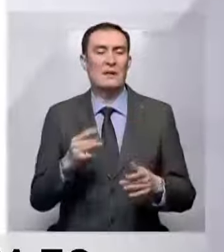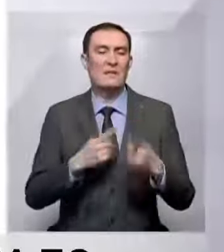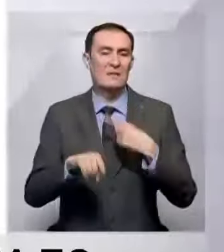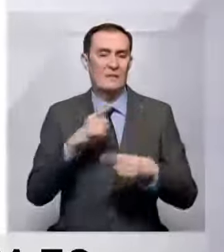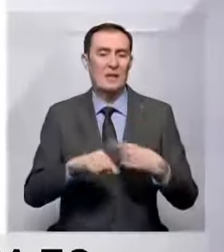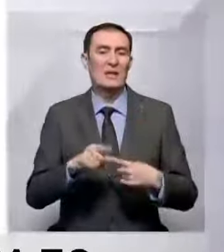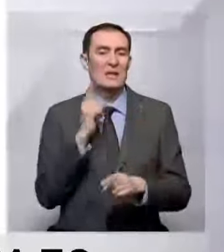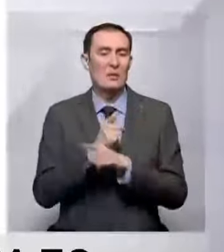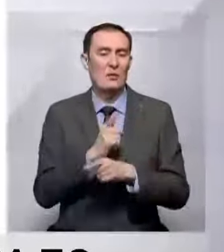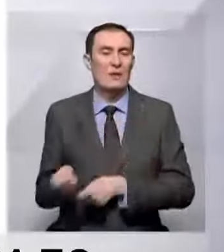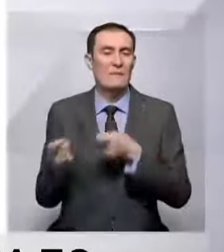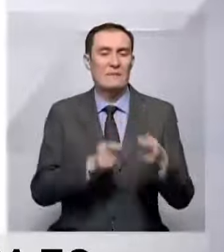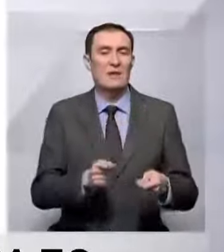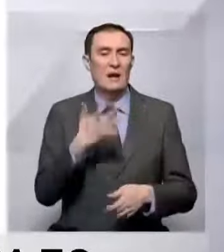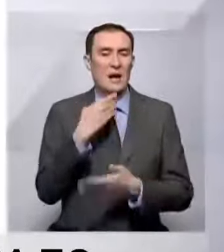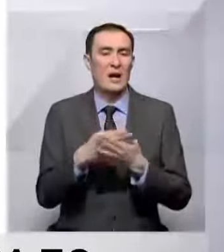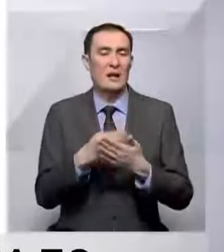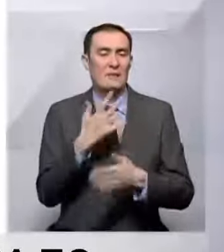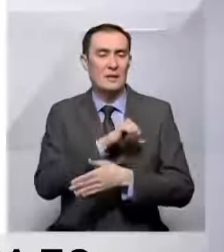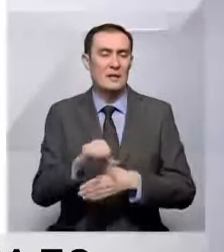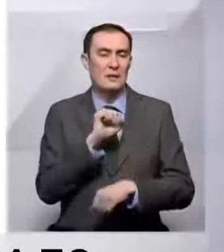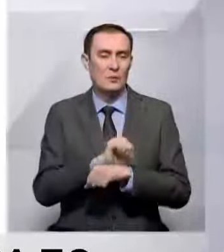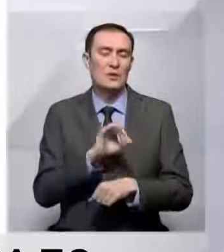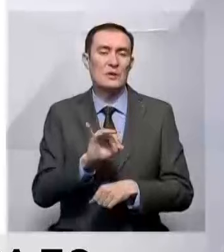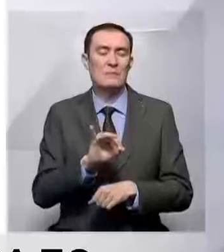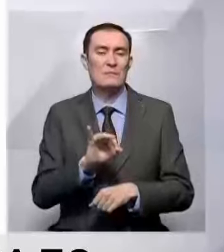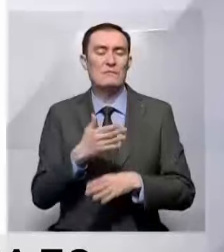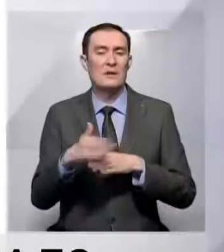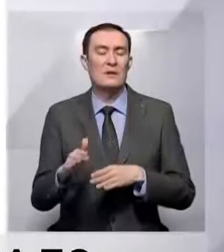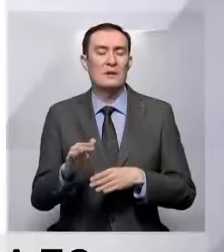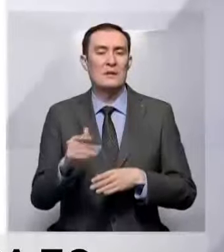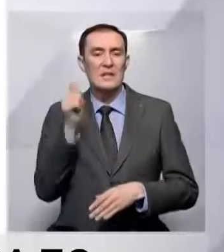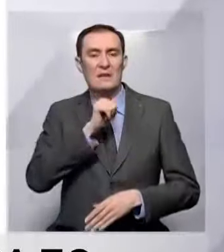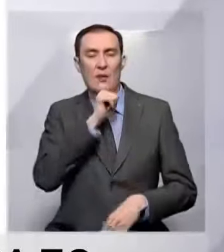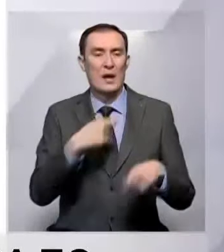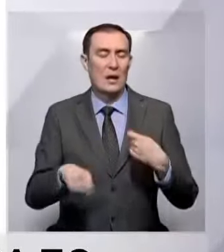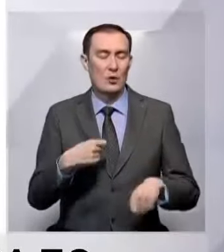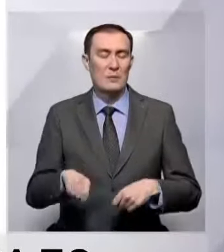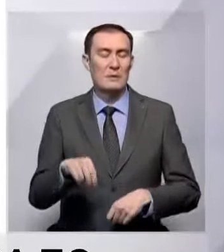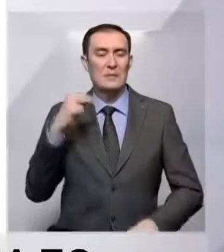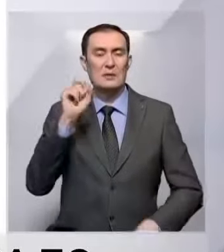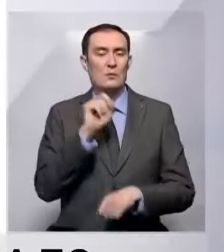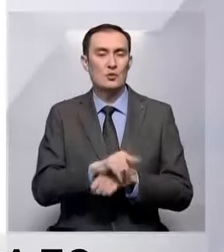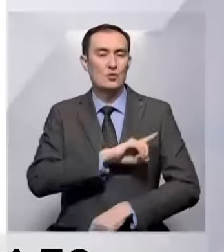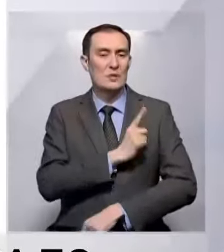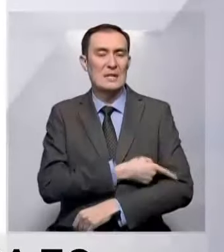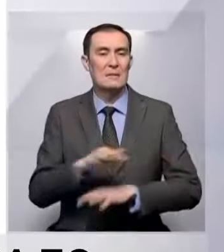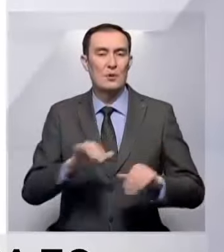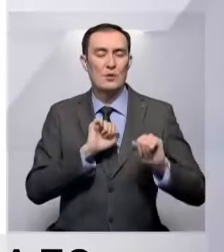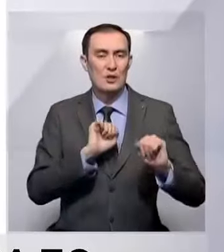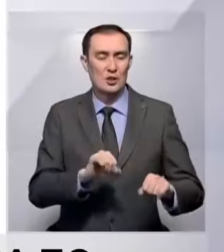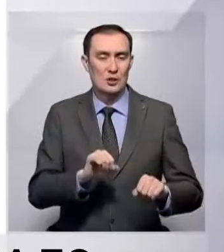на возврате незаконно выведенных активов и пресечении преступлений в сфере теневой экономики. Президент поручил усилить меры по